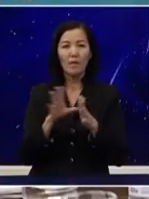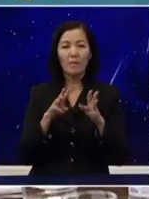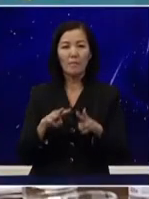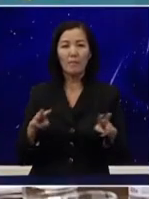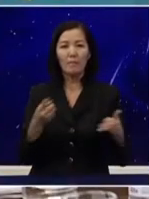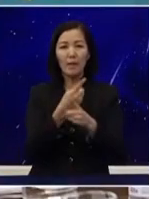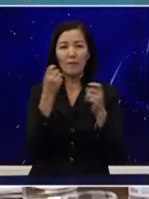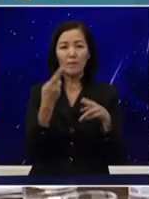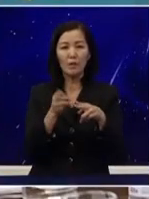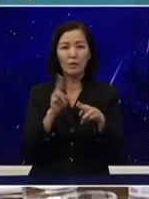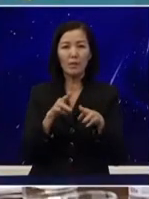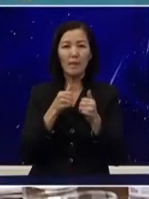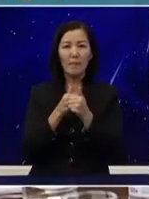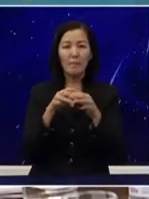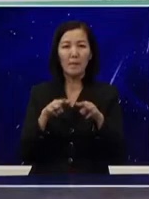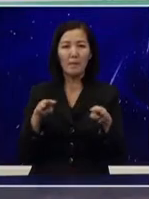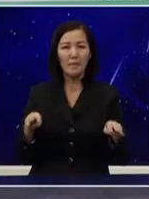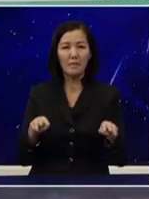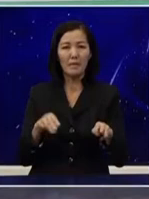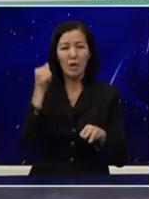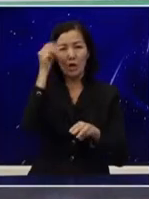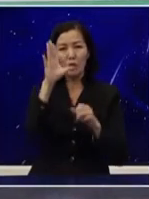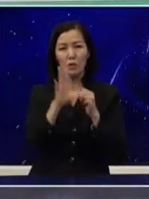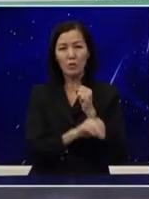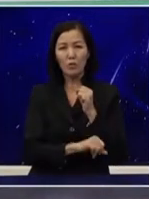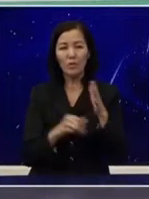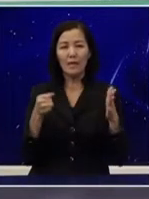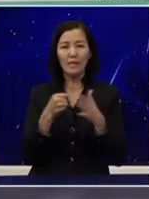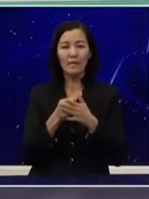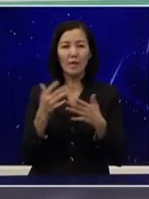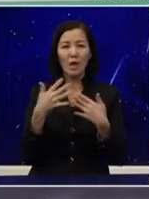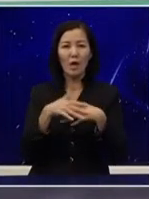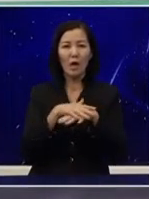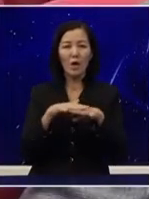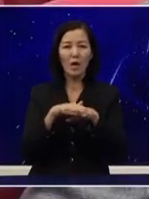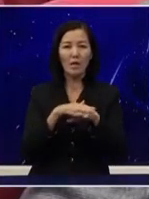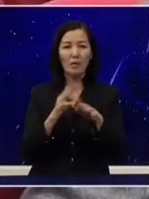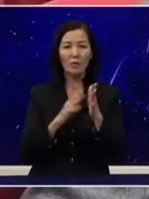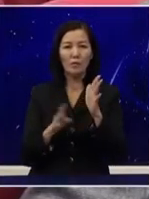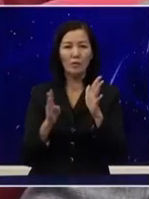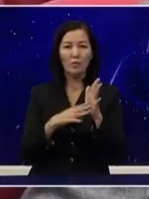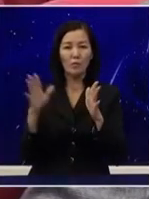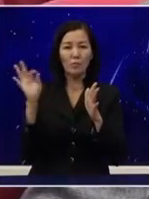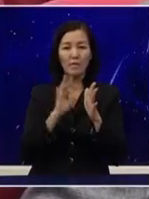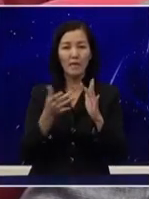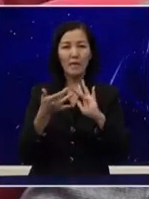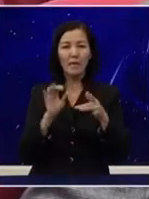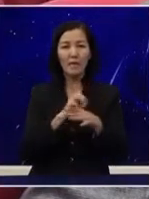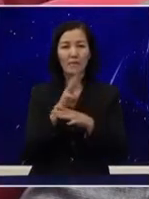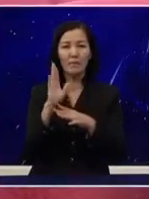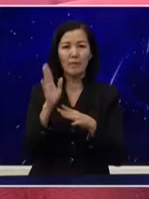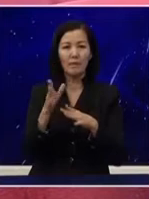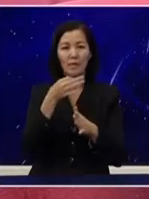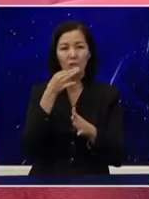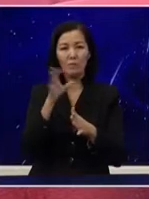министрі мәлімдеді. Сондай-ақ премьер-министр жыл соңына дейін ауыл халқының 99% кең жолақты интернетпен